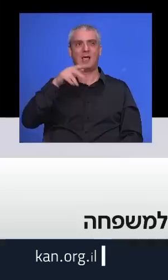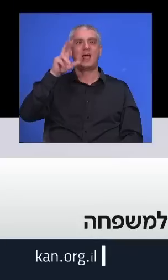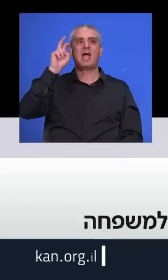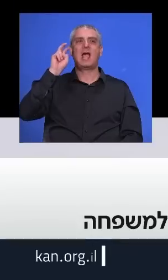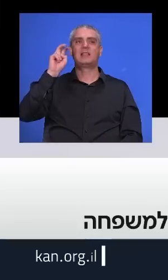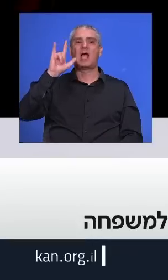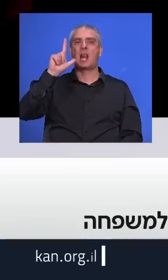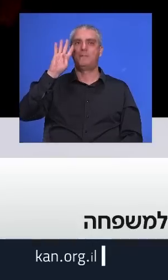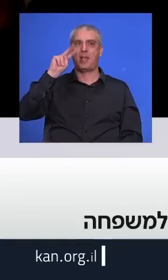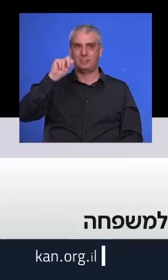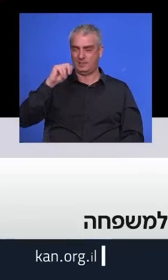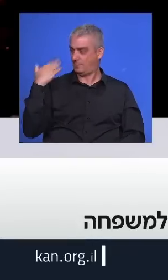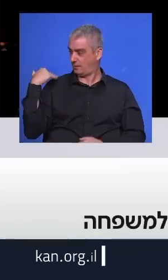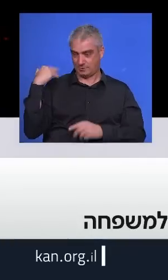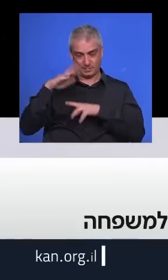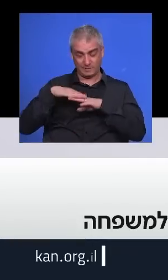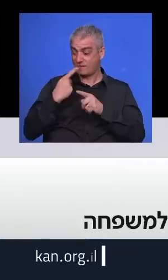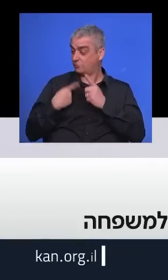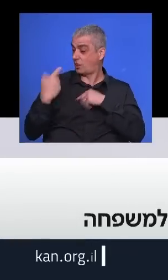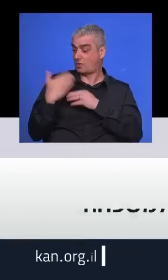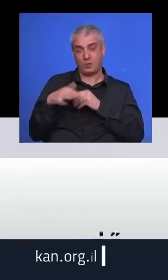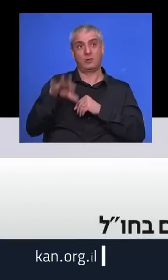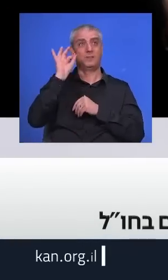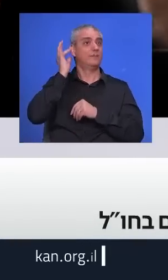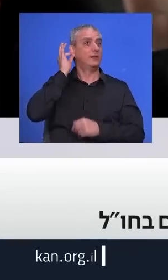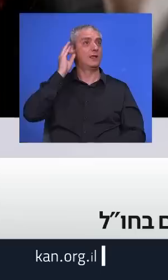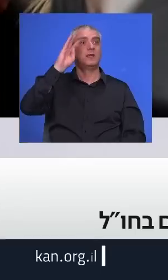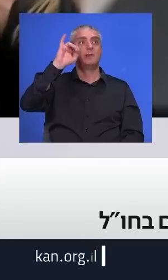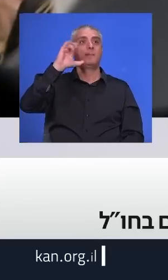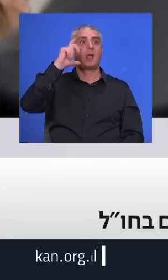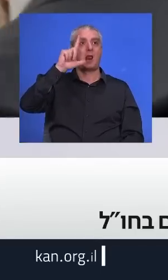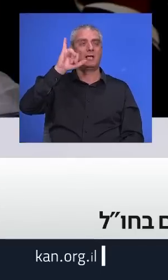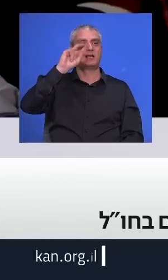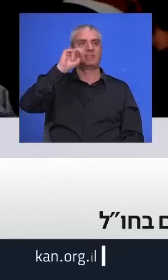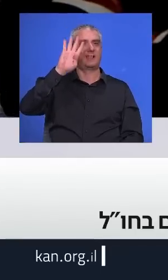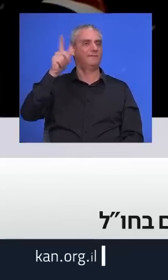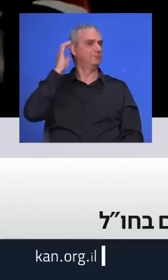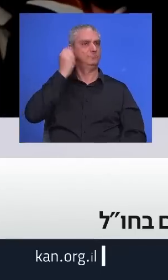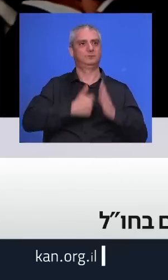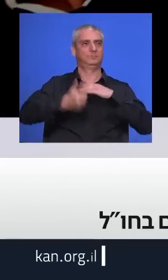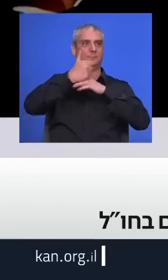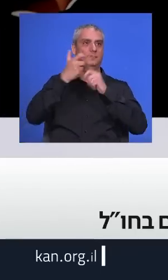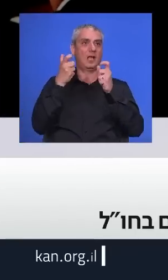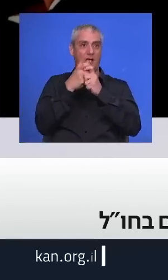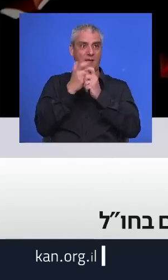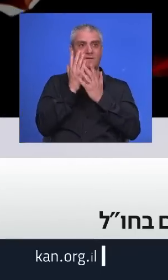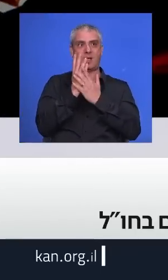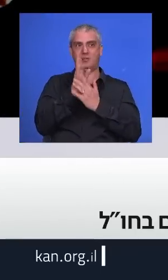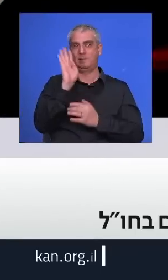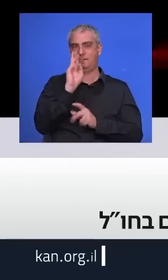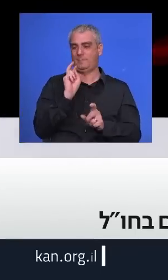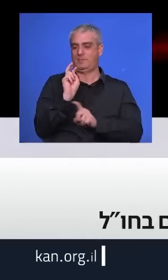הזה, ומי שנבחרה רק בשנה האחרונה לתפקיד הזה זאת מיכל יניב. היא עמדה בראש האגף הזה עד שנכנס בנימין